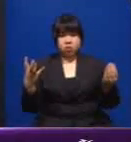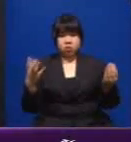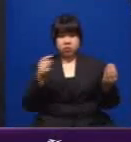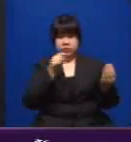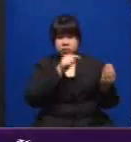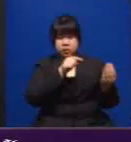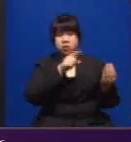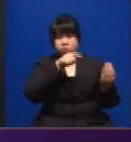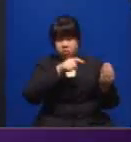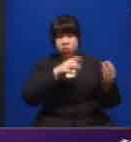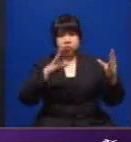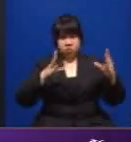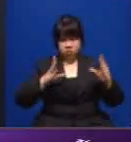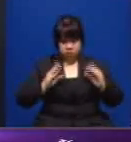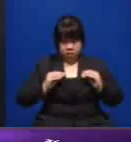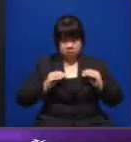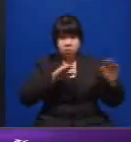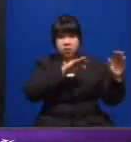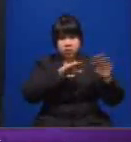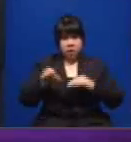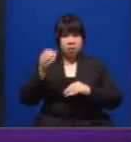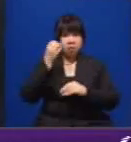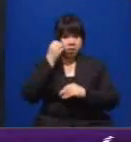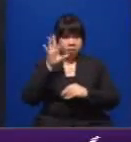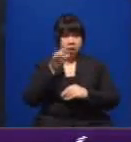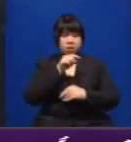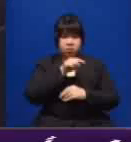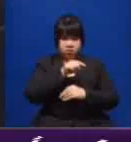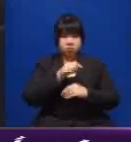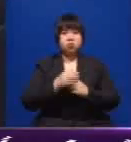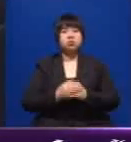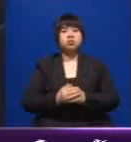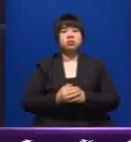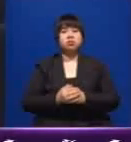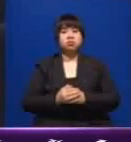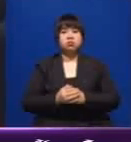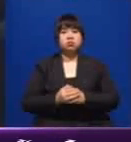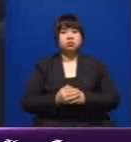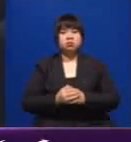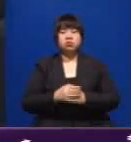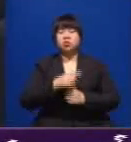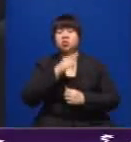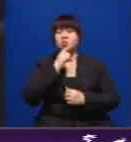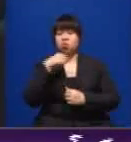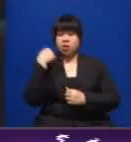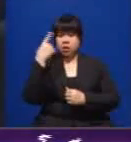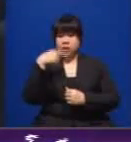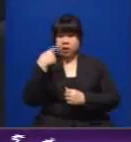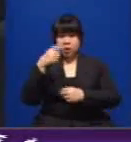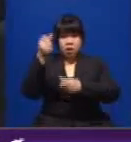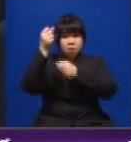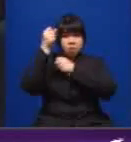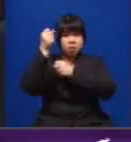กลับบ้านได้เลยถ้ามีใครเขาสร้างม็อบเนี่ยคนเยอะกว่า